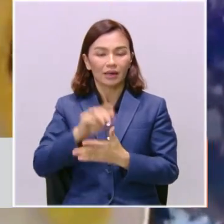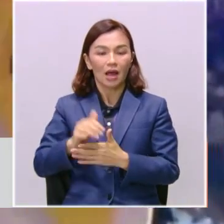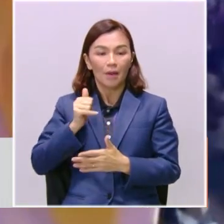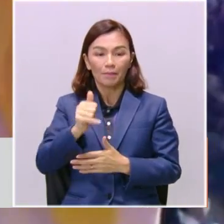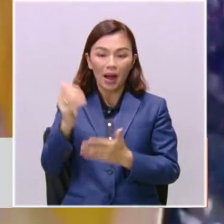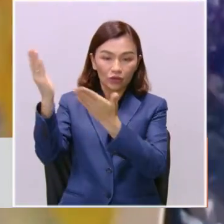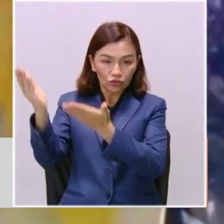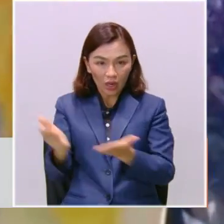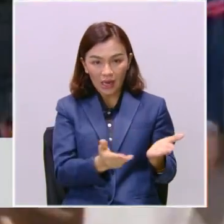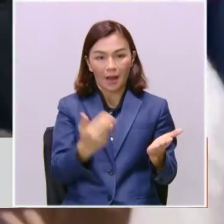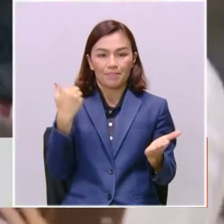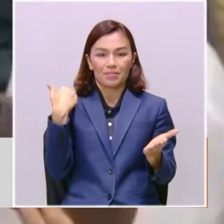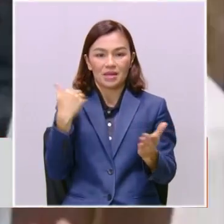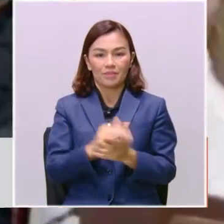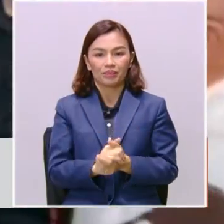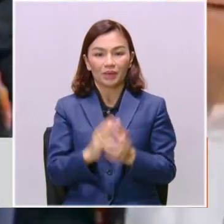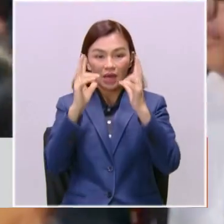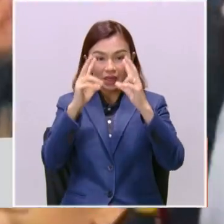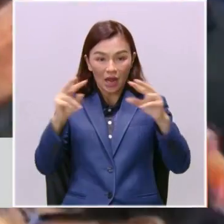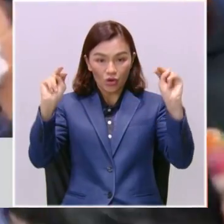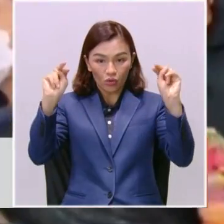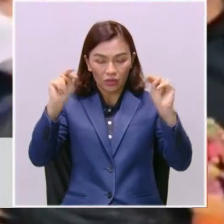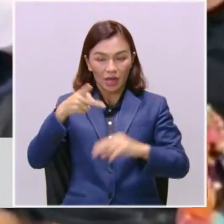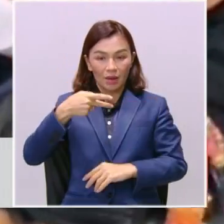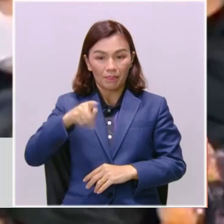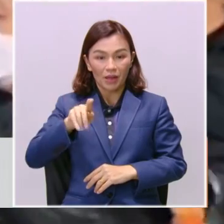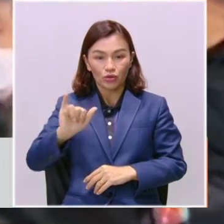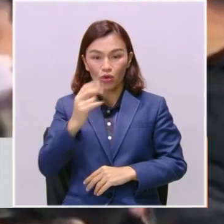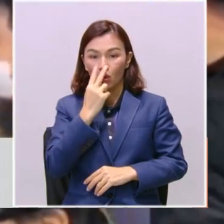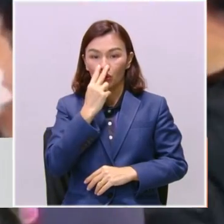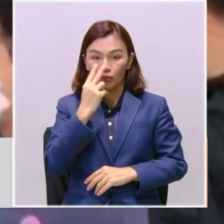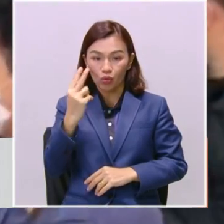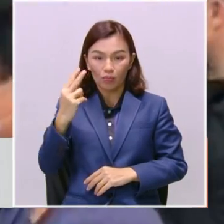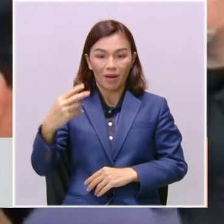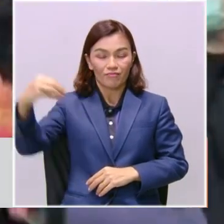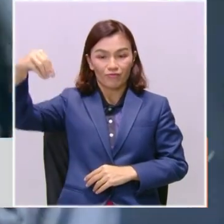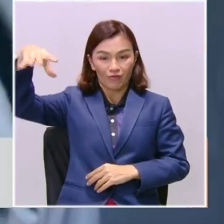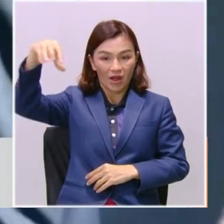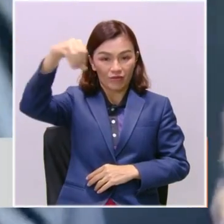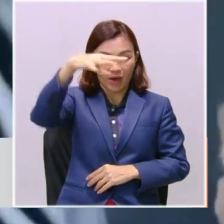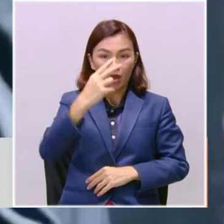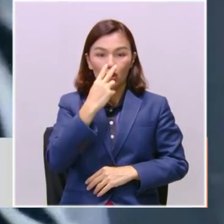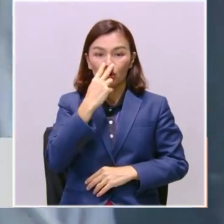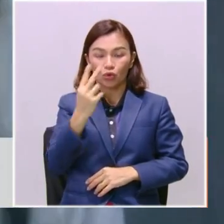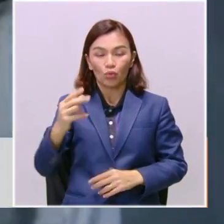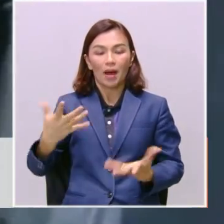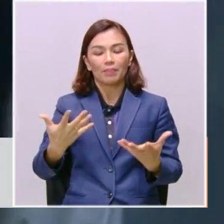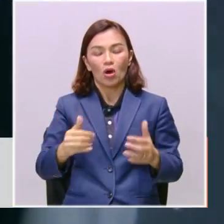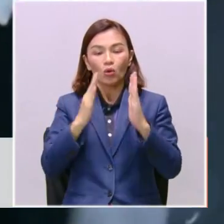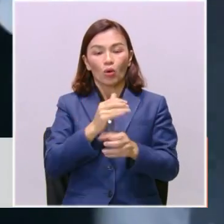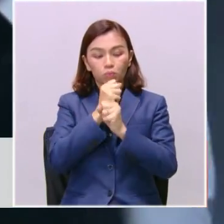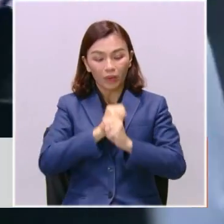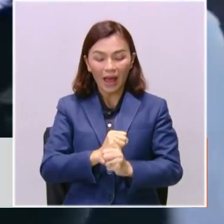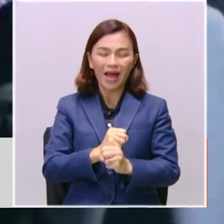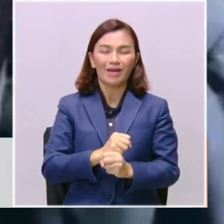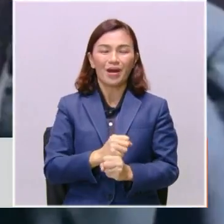นะคะโดยทางพลเอกประยุทธ์ได้ชมการแสดงไฟชมการแสดงดนตรีและการเต้นลีลาศของผู้สูงอายุอย่างอาร